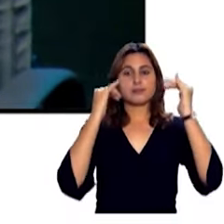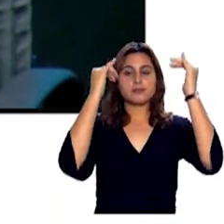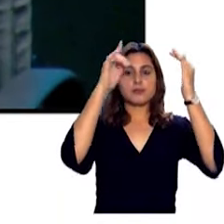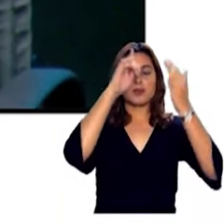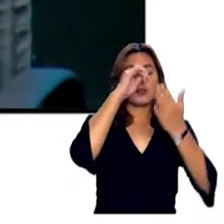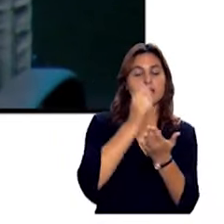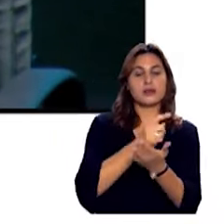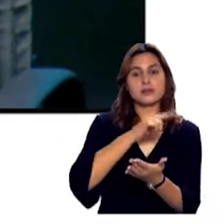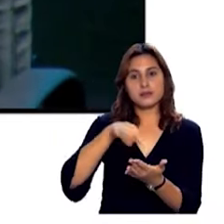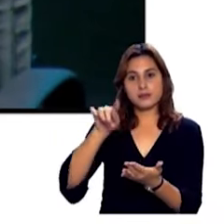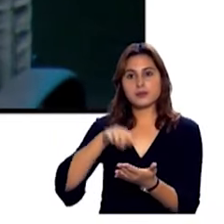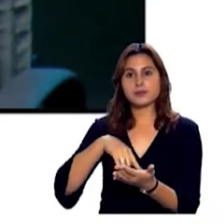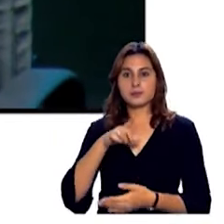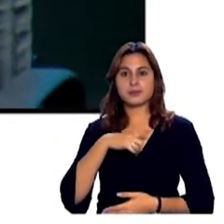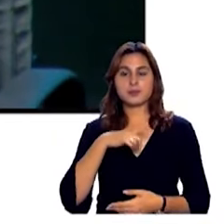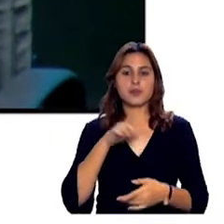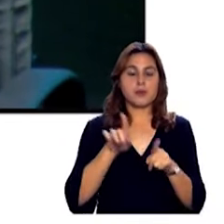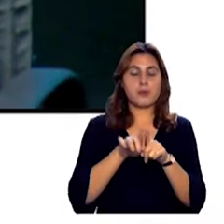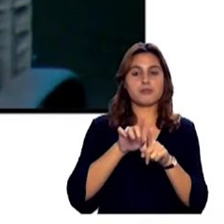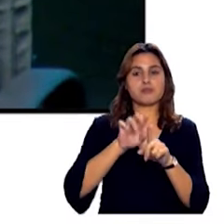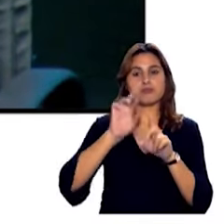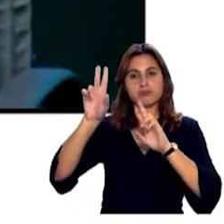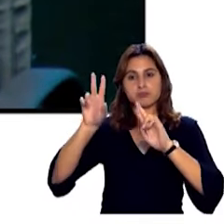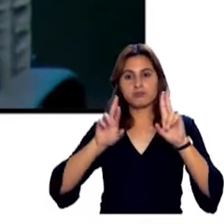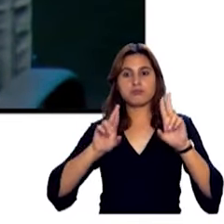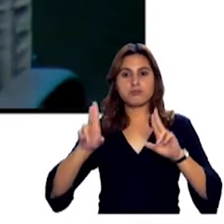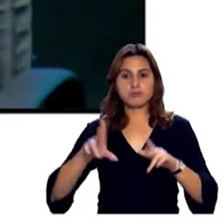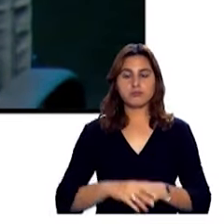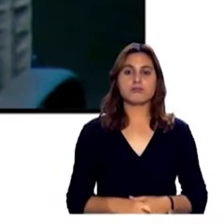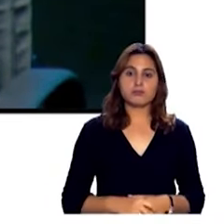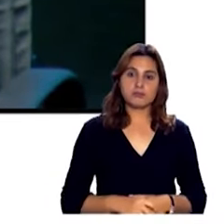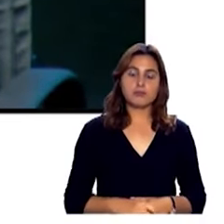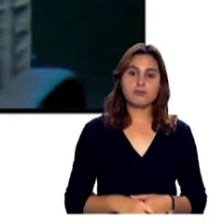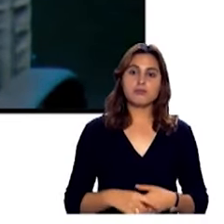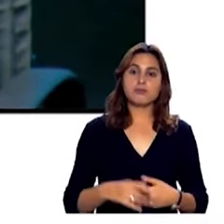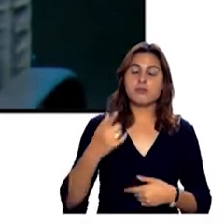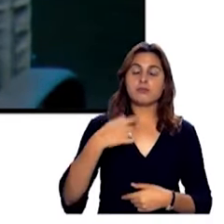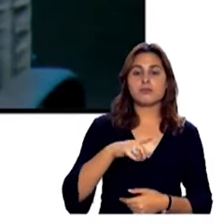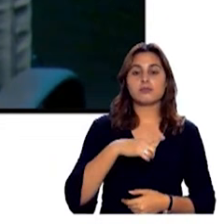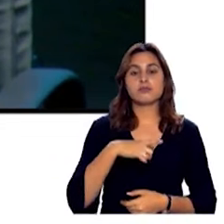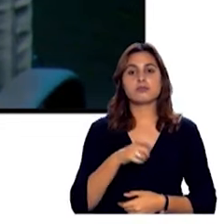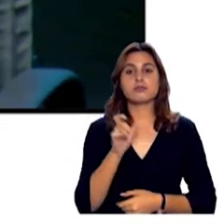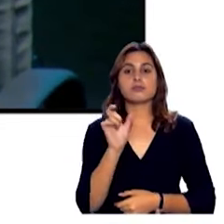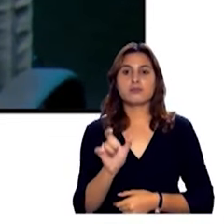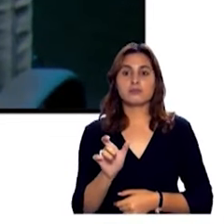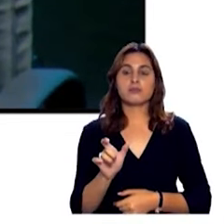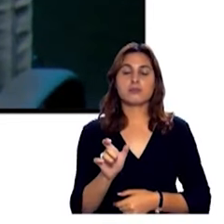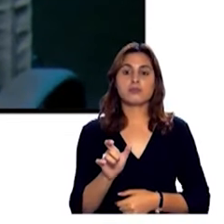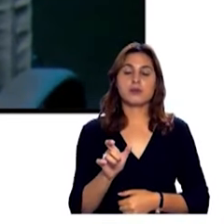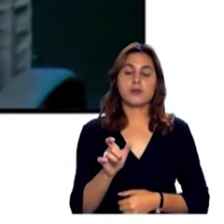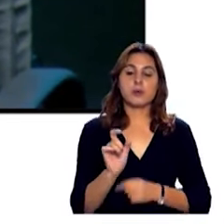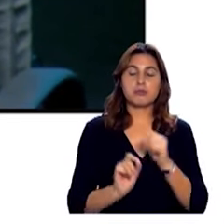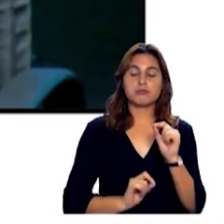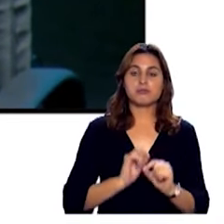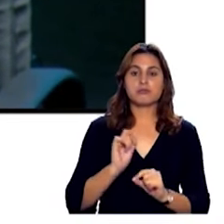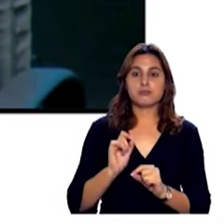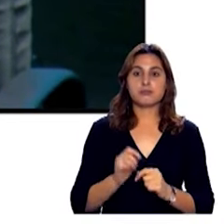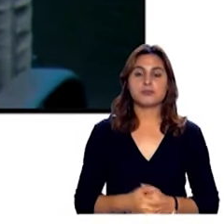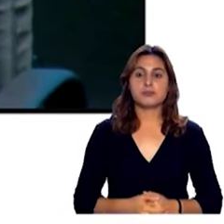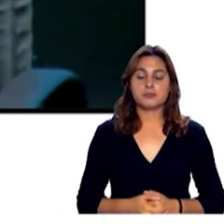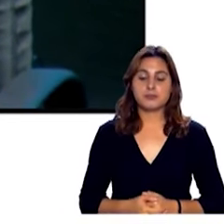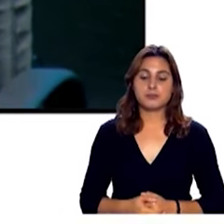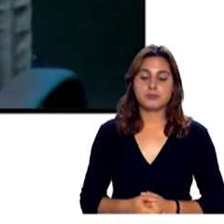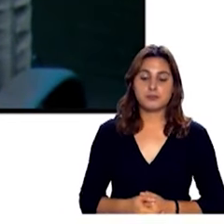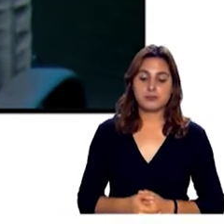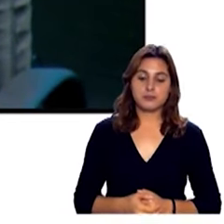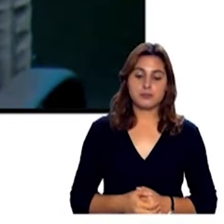un dernier mot Pour conclure cette introduction nous parlons depuis ce Matin de cour suprême c'est